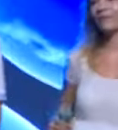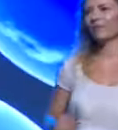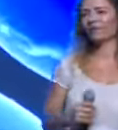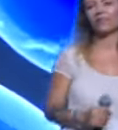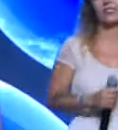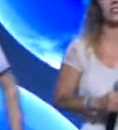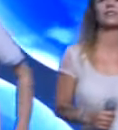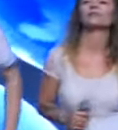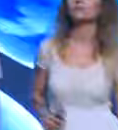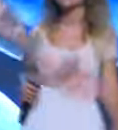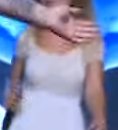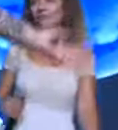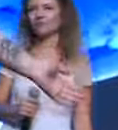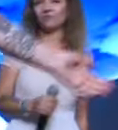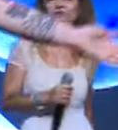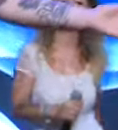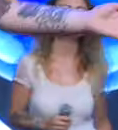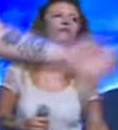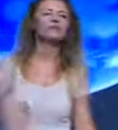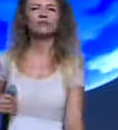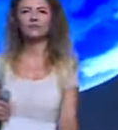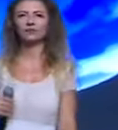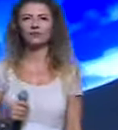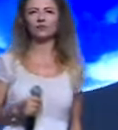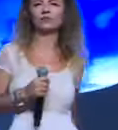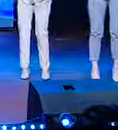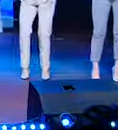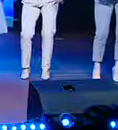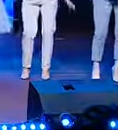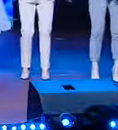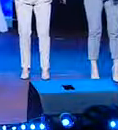Jesteś jak po maratonie wdech,